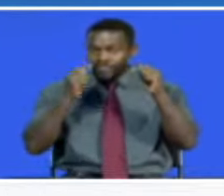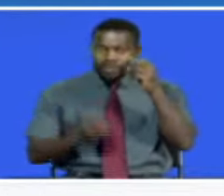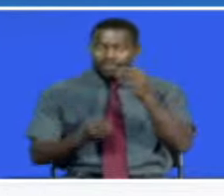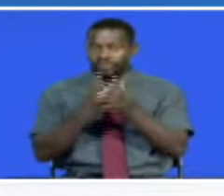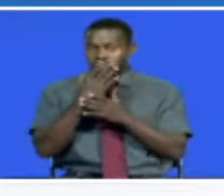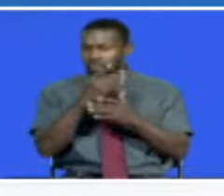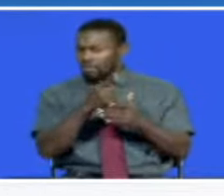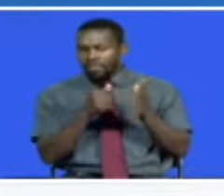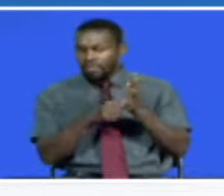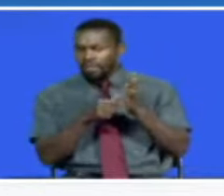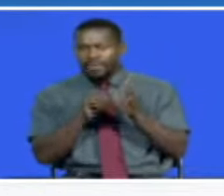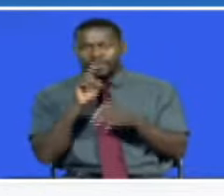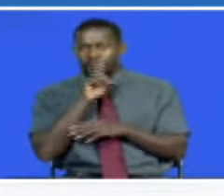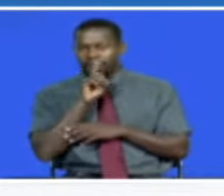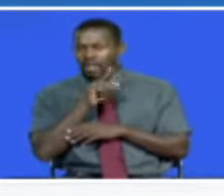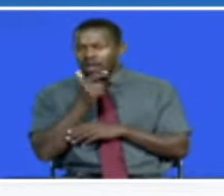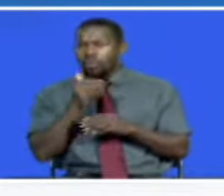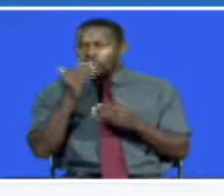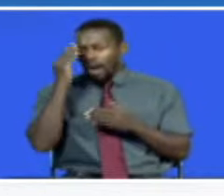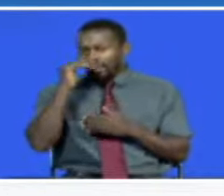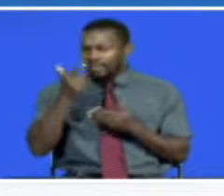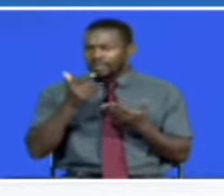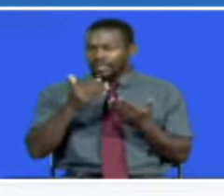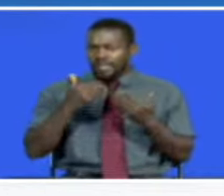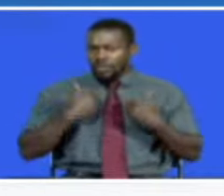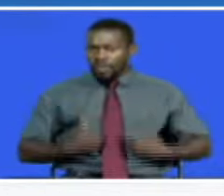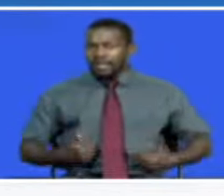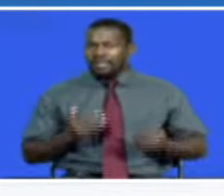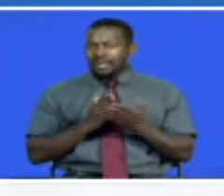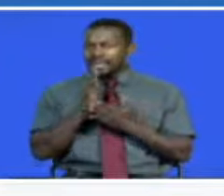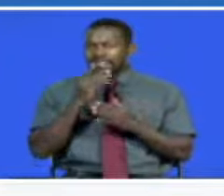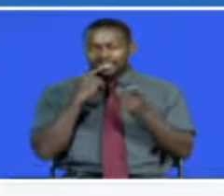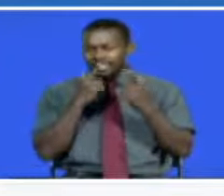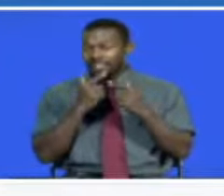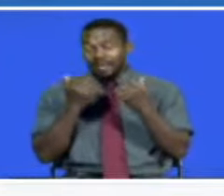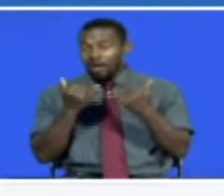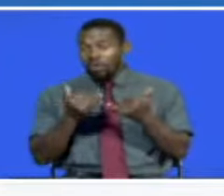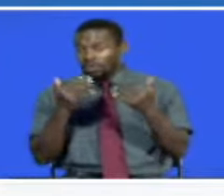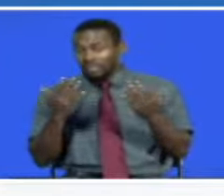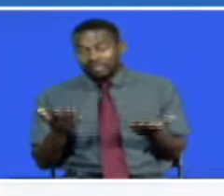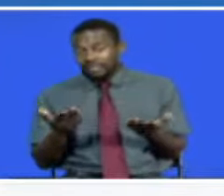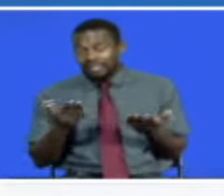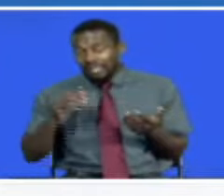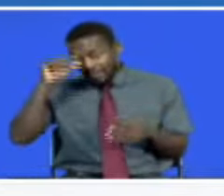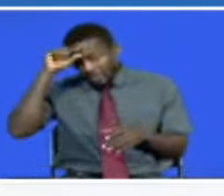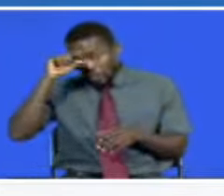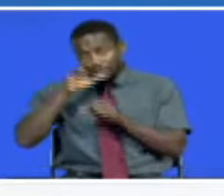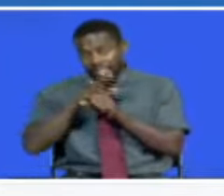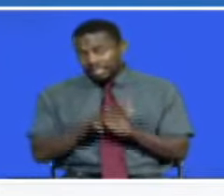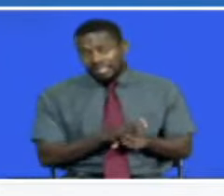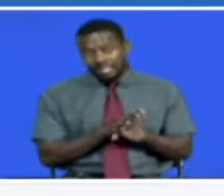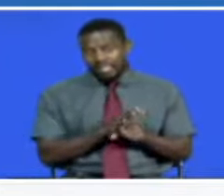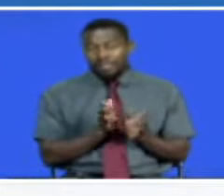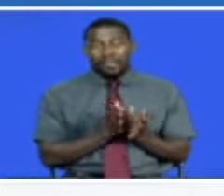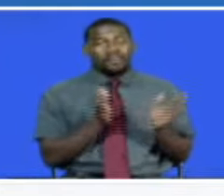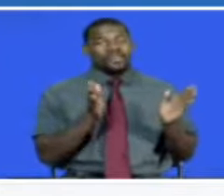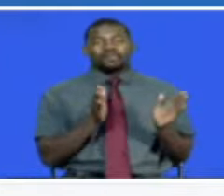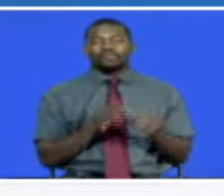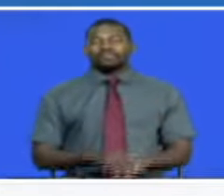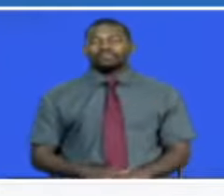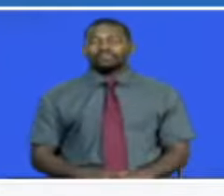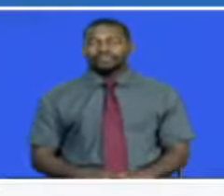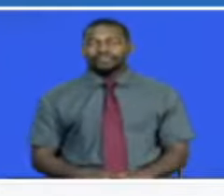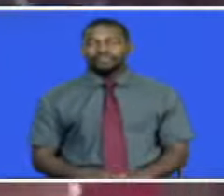huku wanaharakati wakisema taifa la Kenya limerejelea enzi za udikteta. Mwanahabari Tobias Chanje anaarifu zaidi.